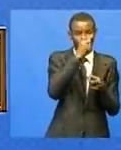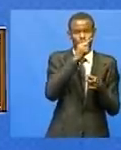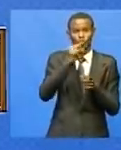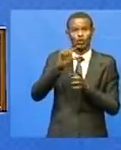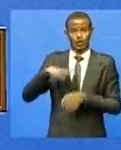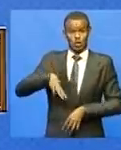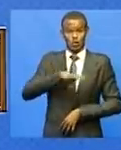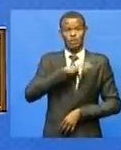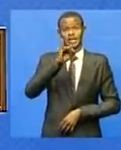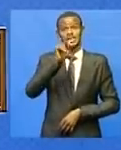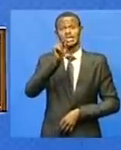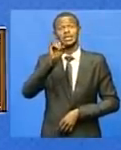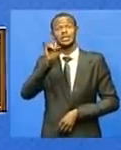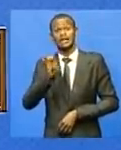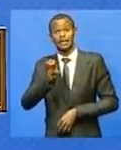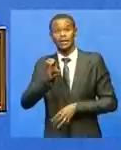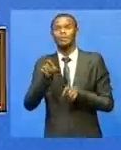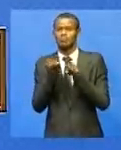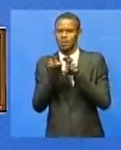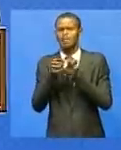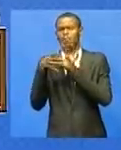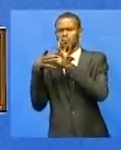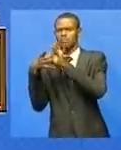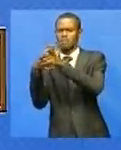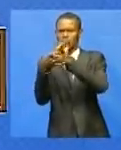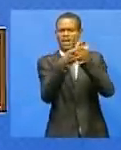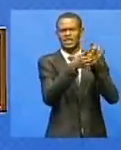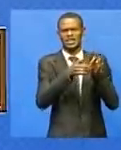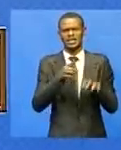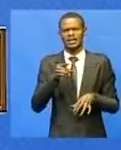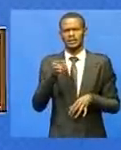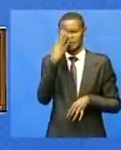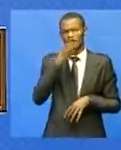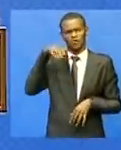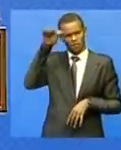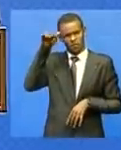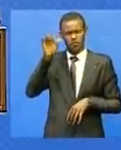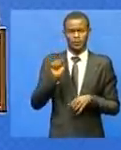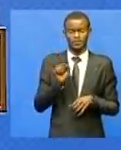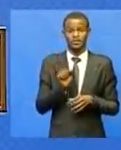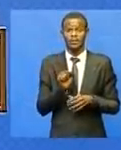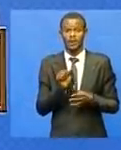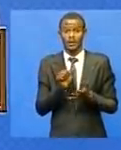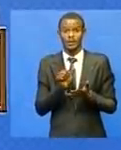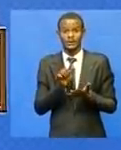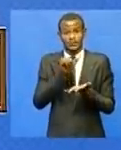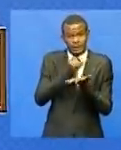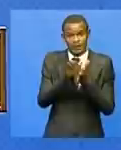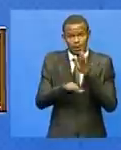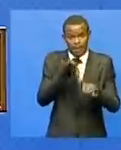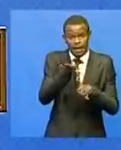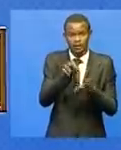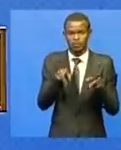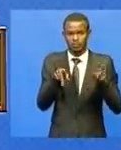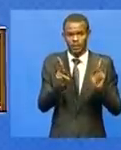partenaires multilatéraux. Cette démarche permettra, entre autres, de regagner la crédibilité et